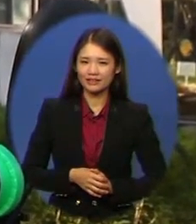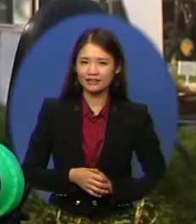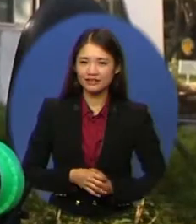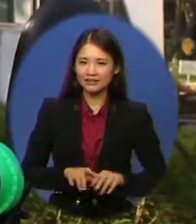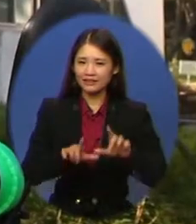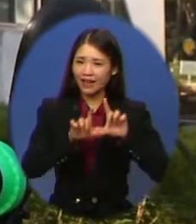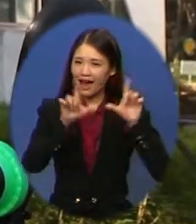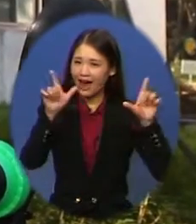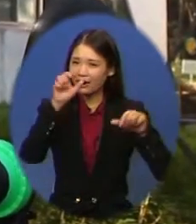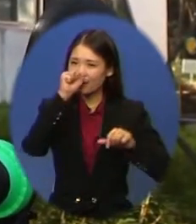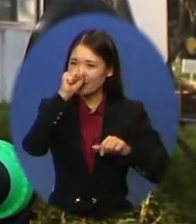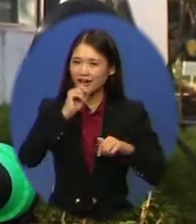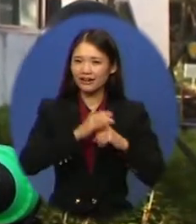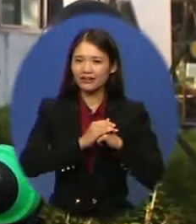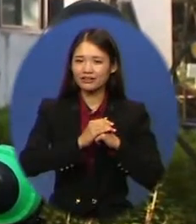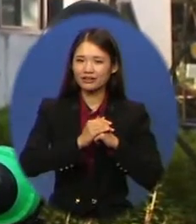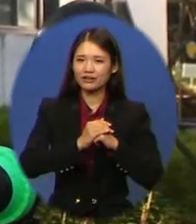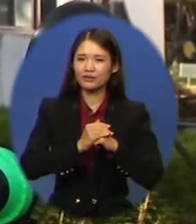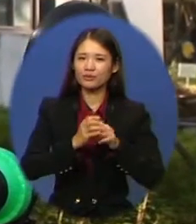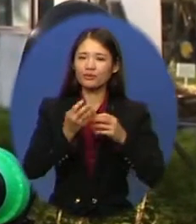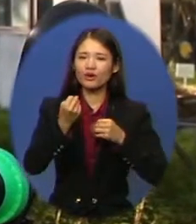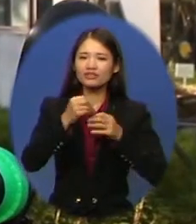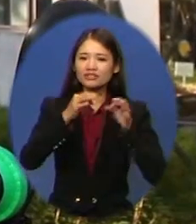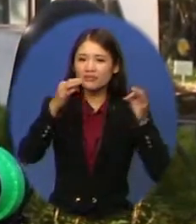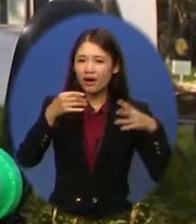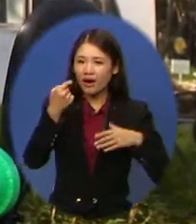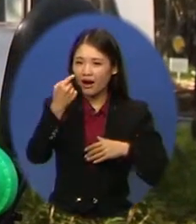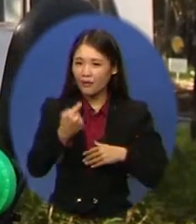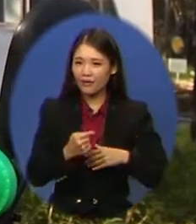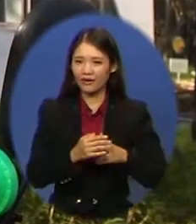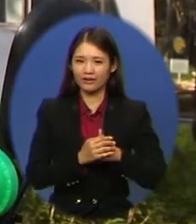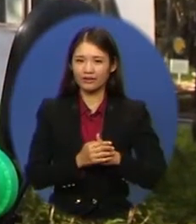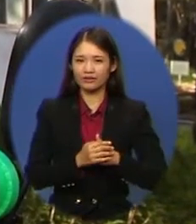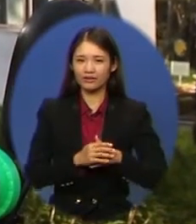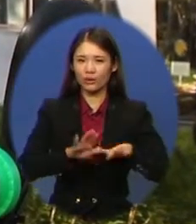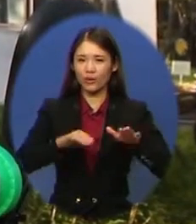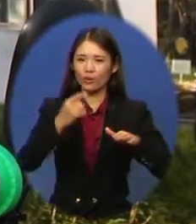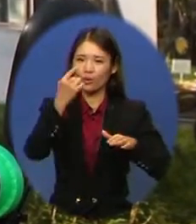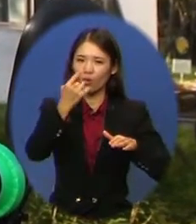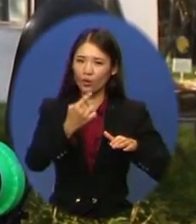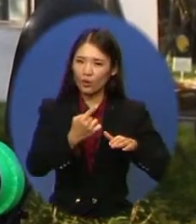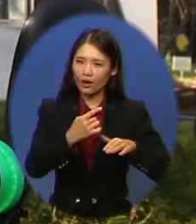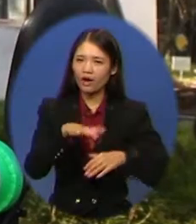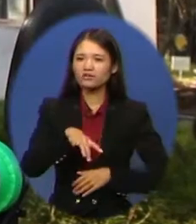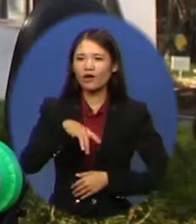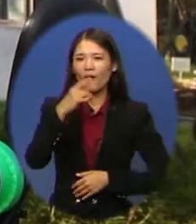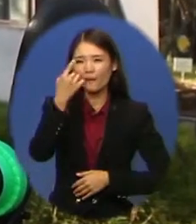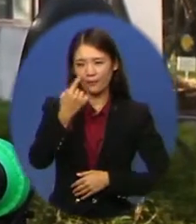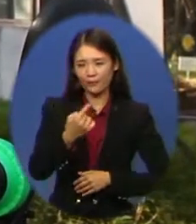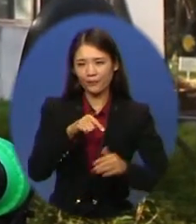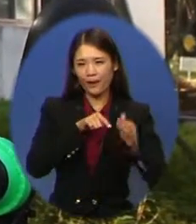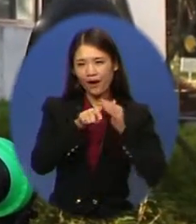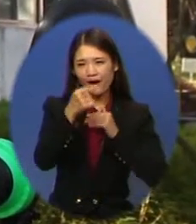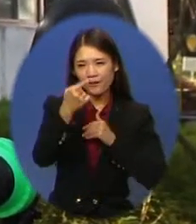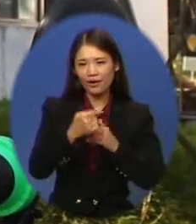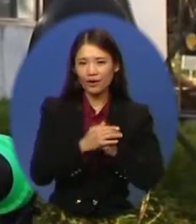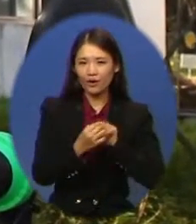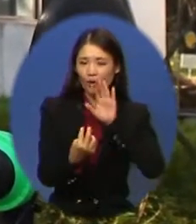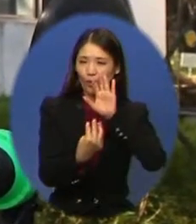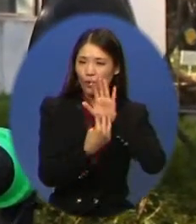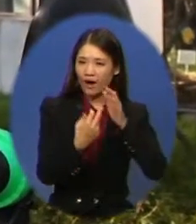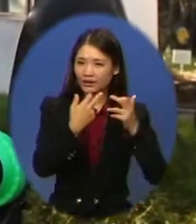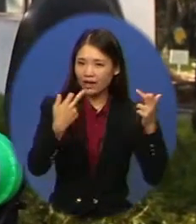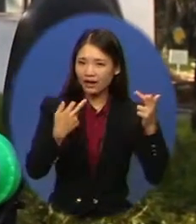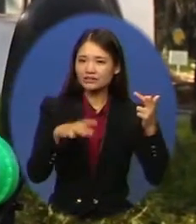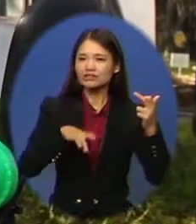날씨도 좋은데 네. 얼마 만에 나오시는 거예요? 오늘 여기 나온 거 처음 나온 거예요. 아, 관악산에 처음 나오셨어요?